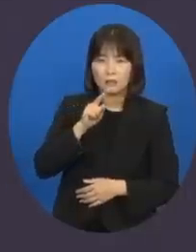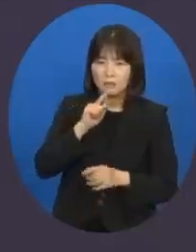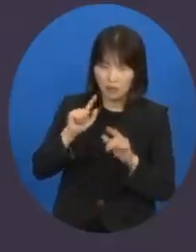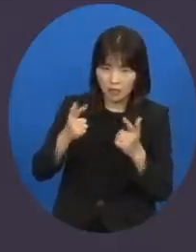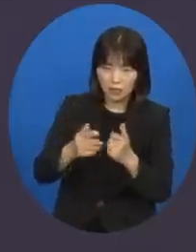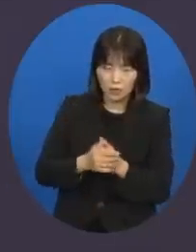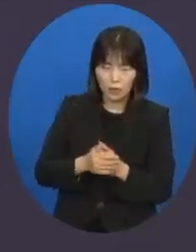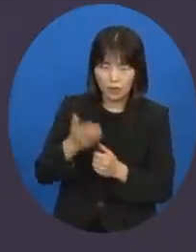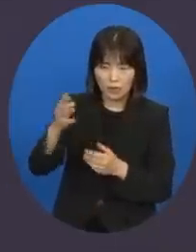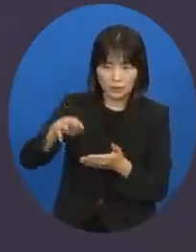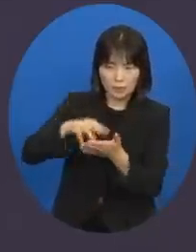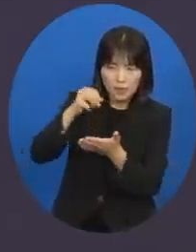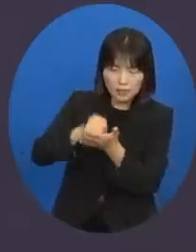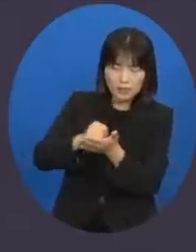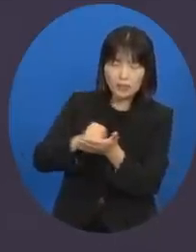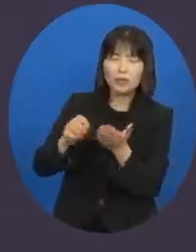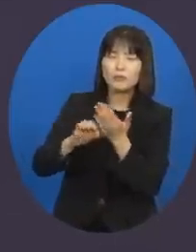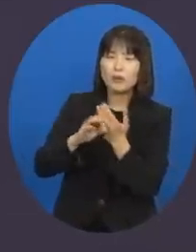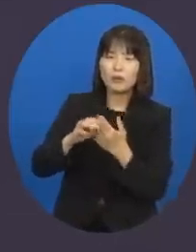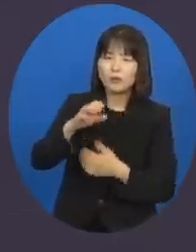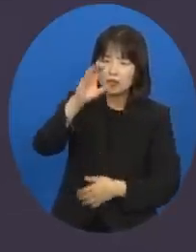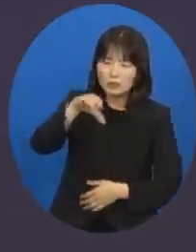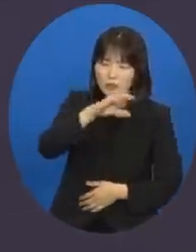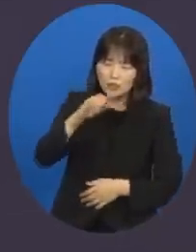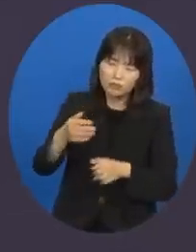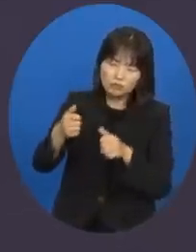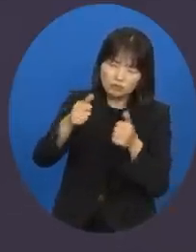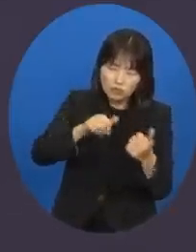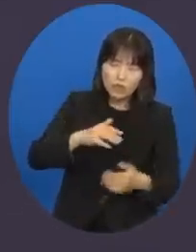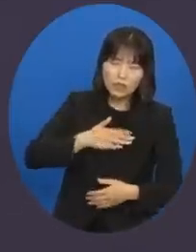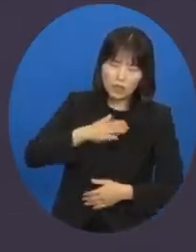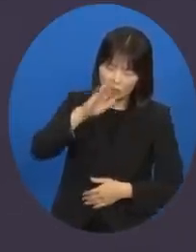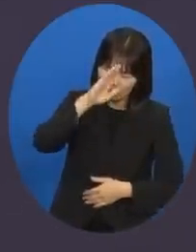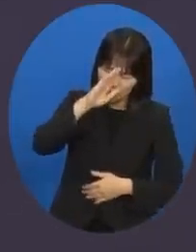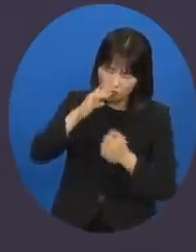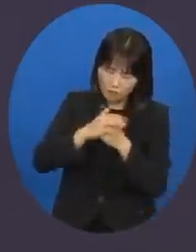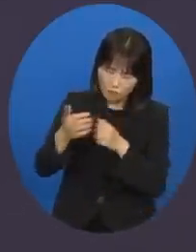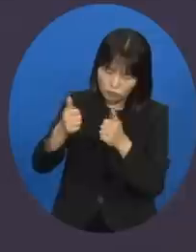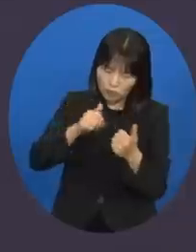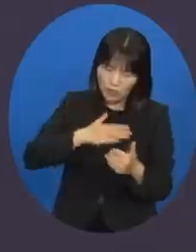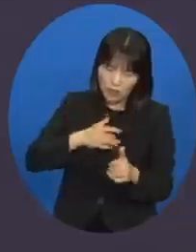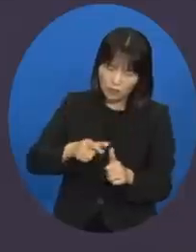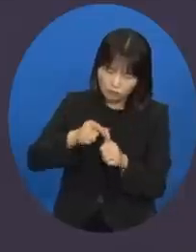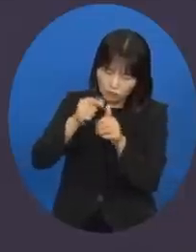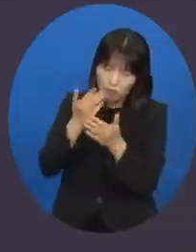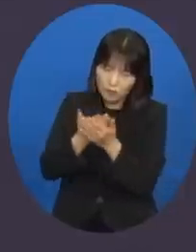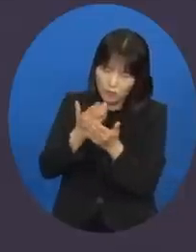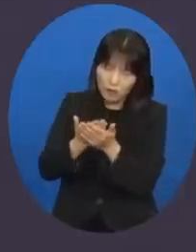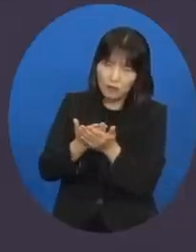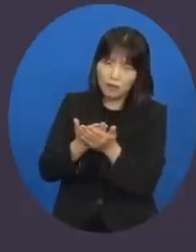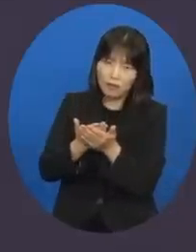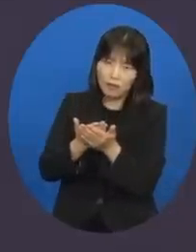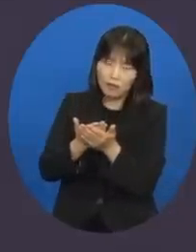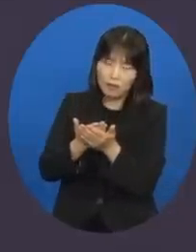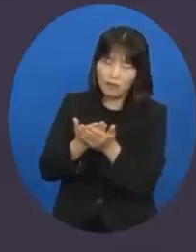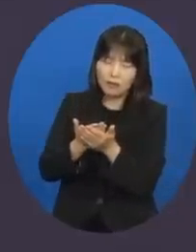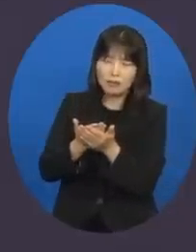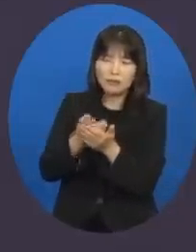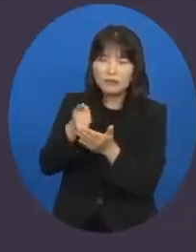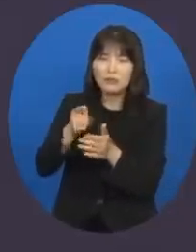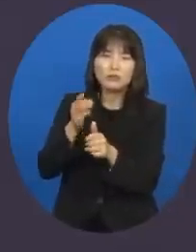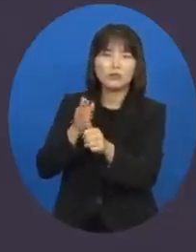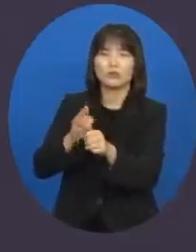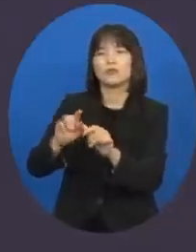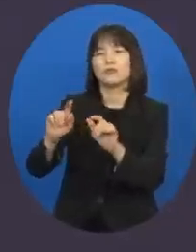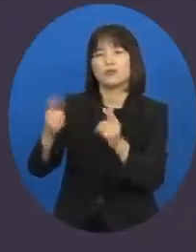메시아라면 십자가에서 죽어가는 나, 질병으로 죽어가는 나를 당장 구원해봐라 라고 하는 그 좌편 광대의 요청이 아니었기 때문에 그래요.